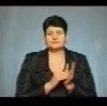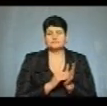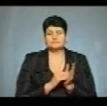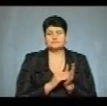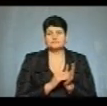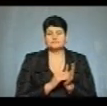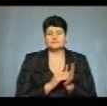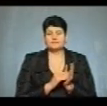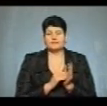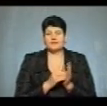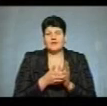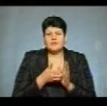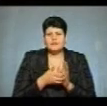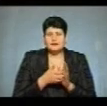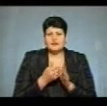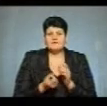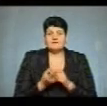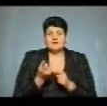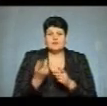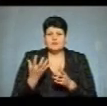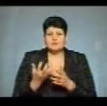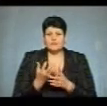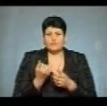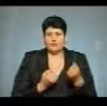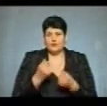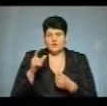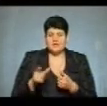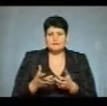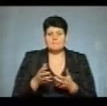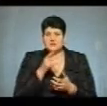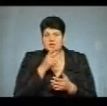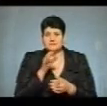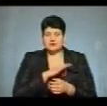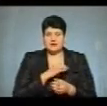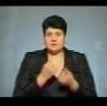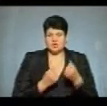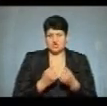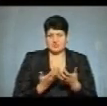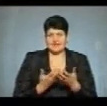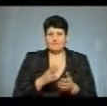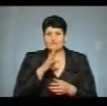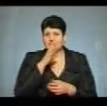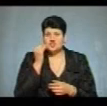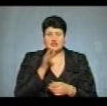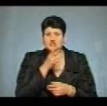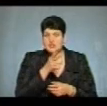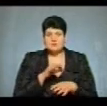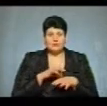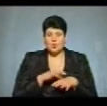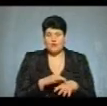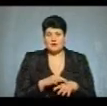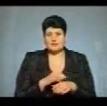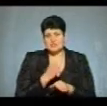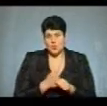записують недоліки, які виявив водій під час експлуатації машини на лінії. За нічний час проводяться